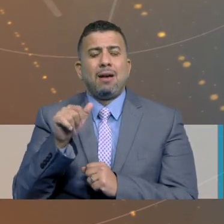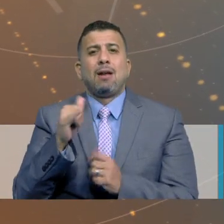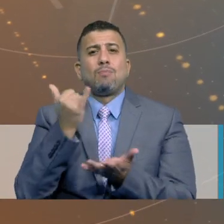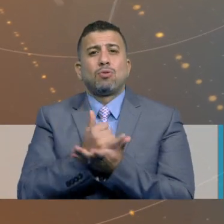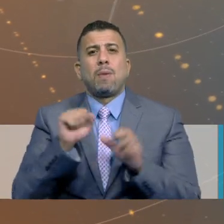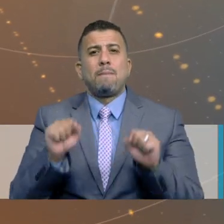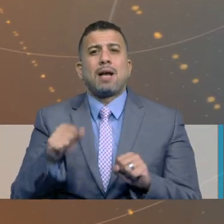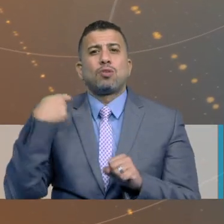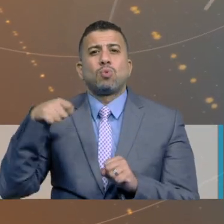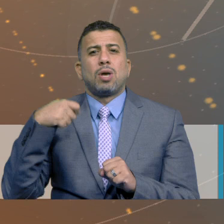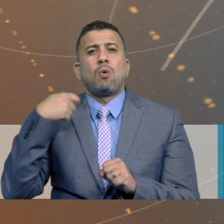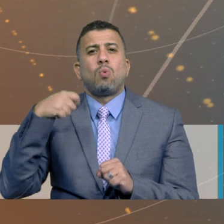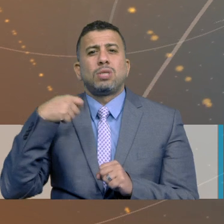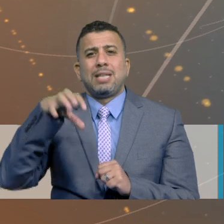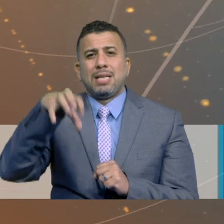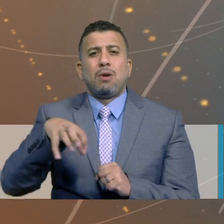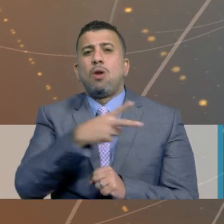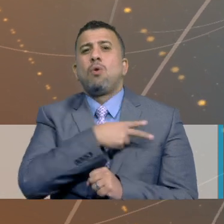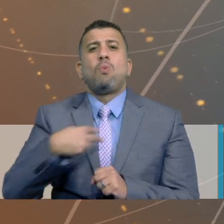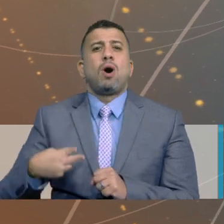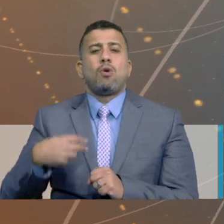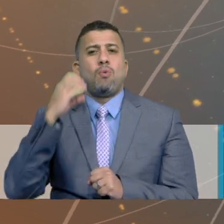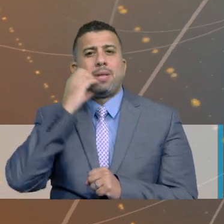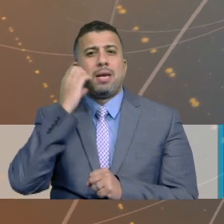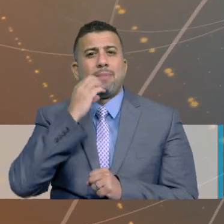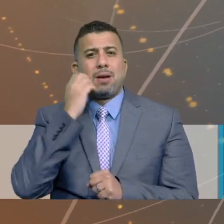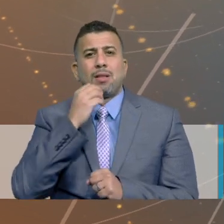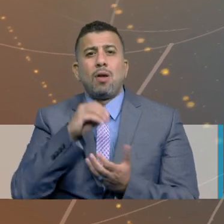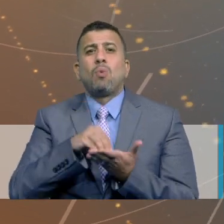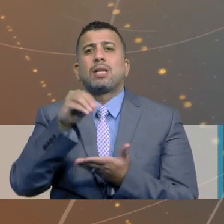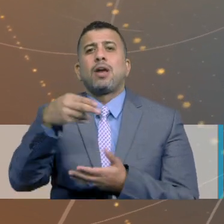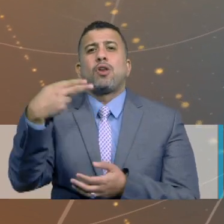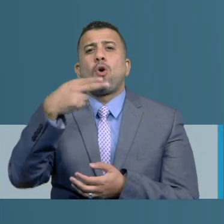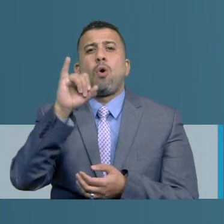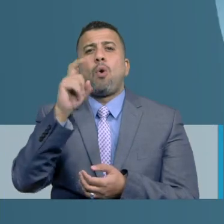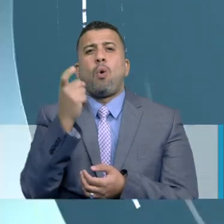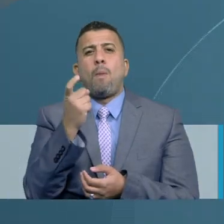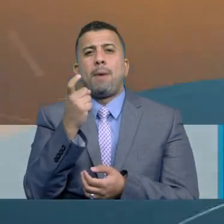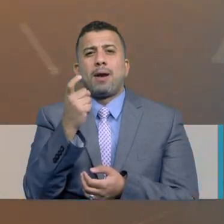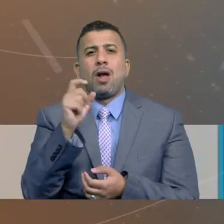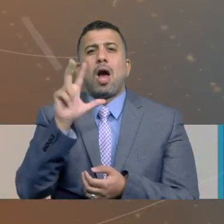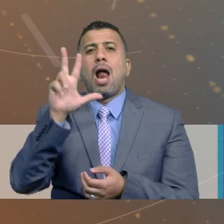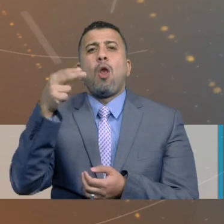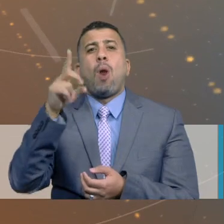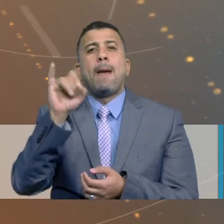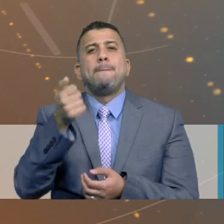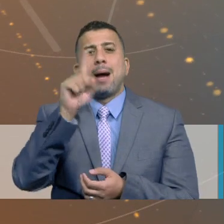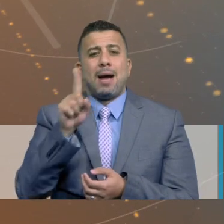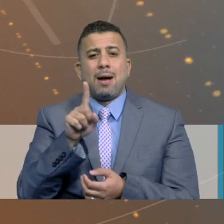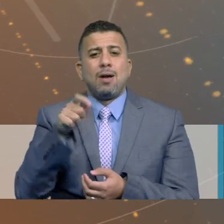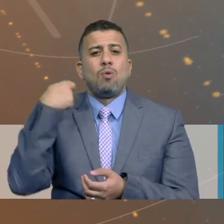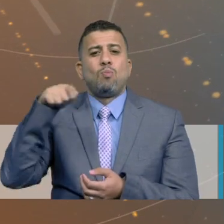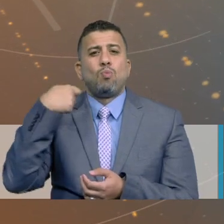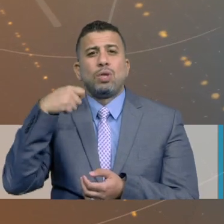الامين العام لمجلس الوزراء وزيره الدوله في حكومه الامارات وتعيين معالي عمر بن سلطان العلماء